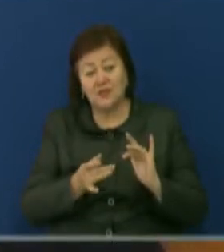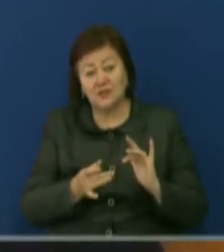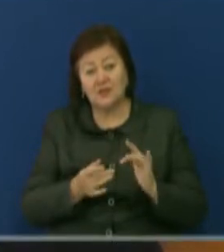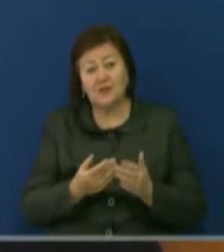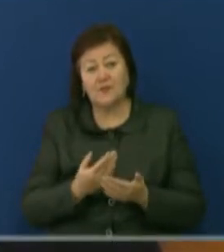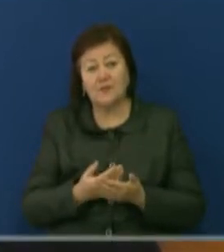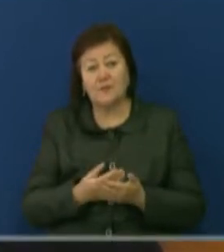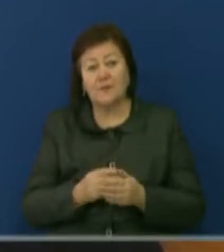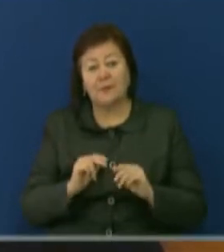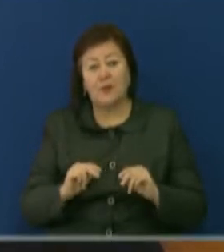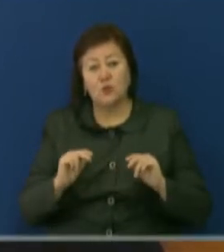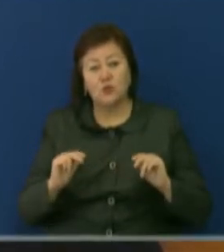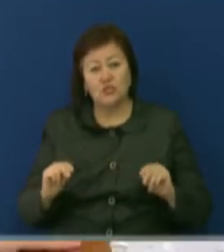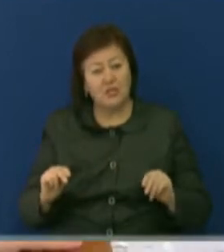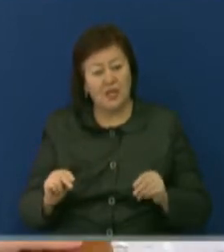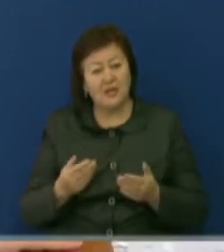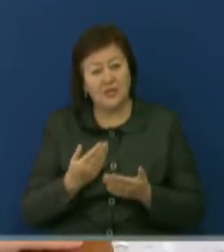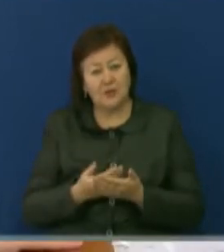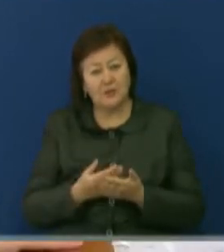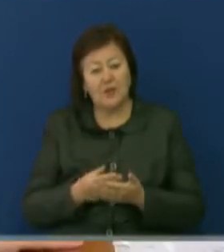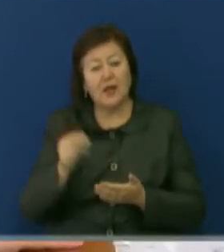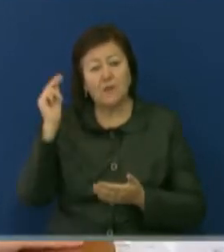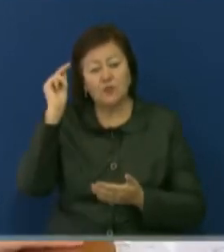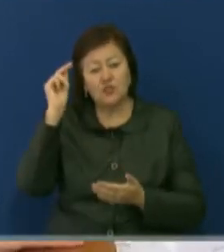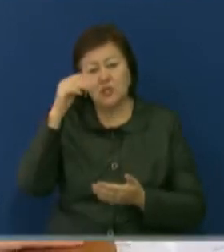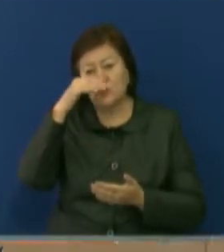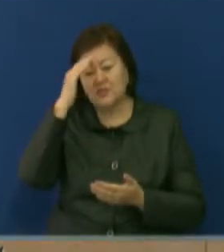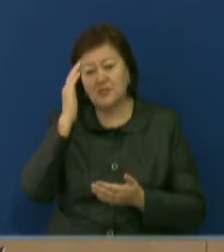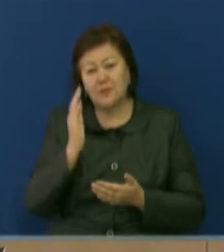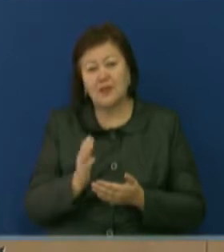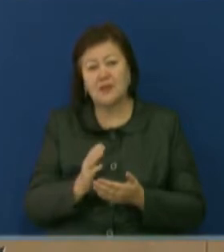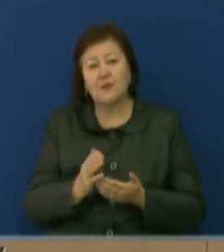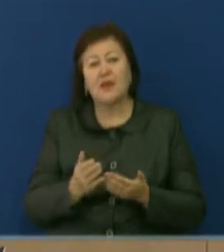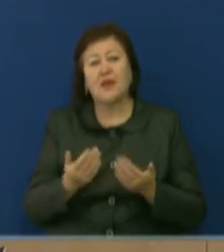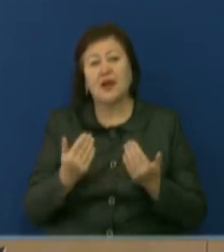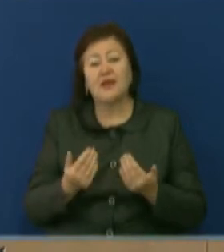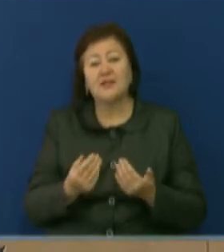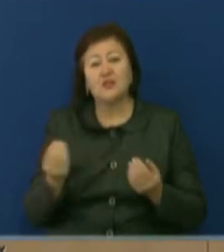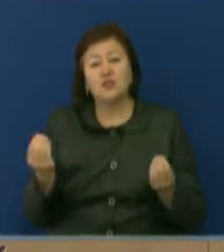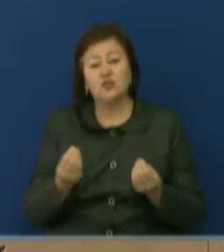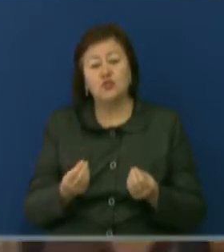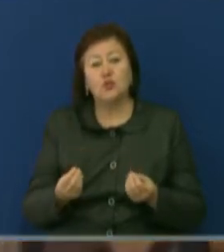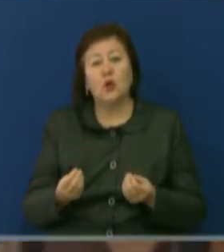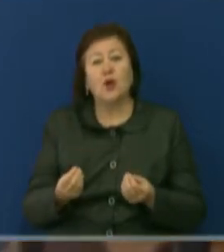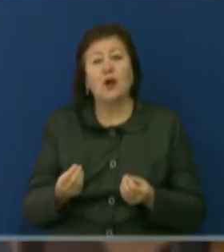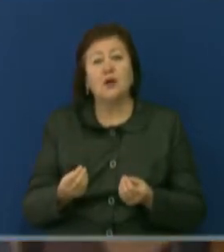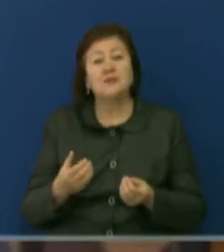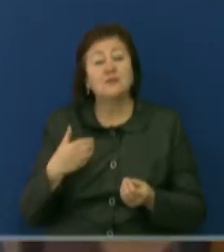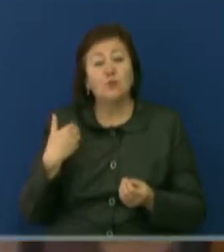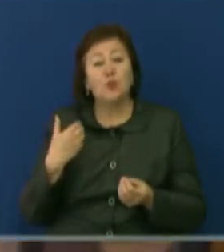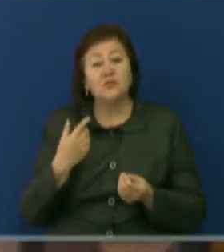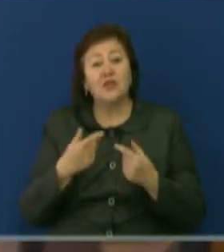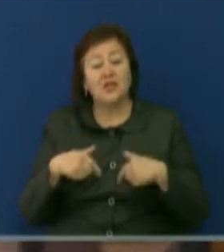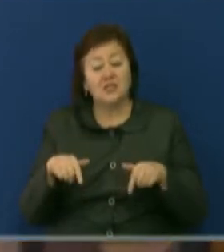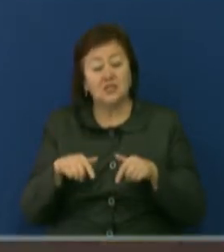өткізіледі. Ұстаздар жазғы мектеп оқушылардың сынып бойынша оқу бағдарламаларын меңгеріп қана қоймай, сонымен қатар жазғы демалысты тиімді пайдалануларына өзіндік